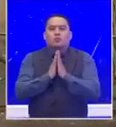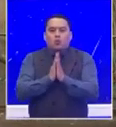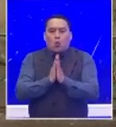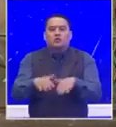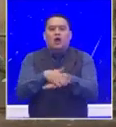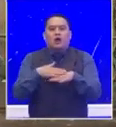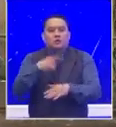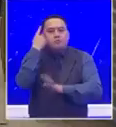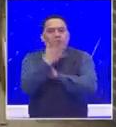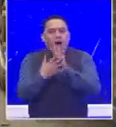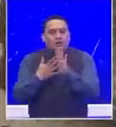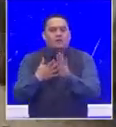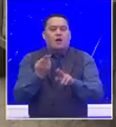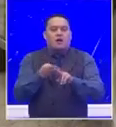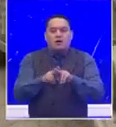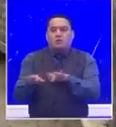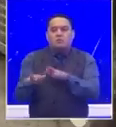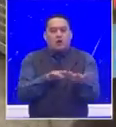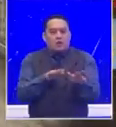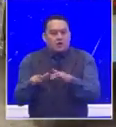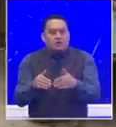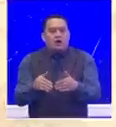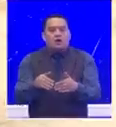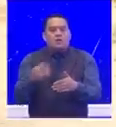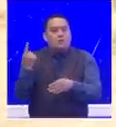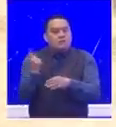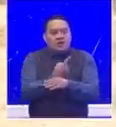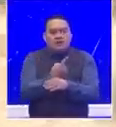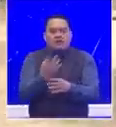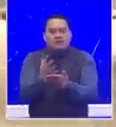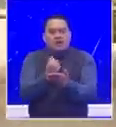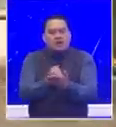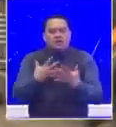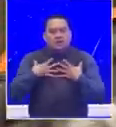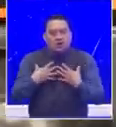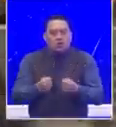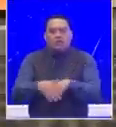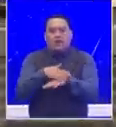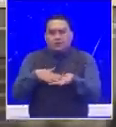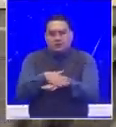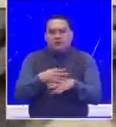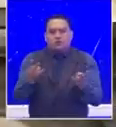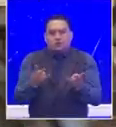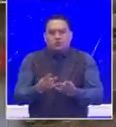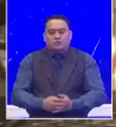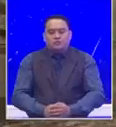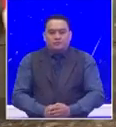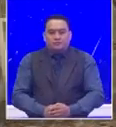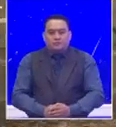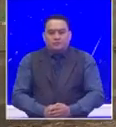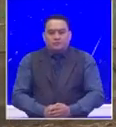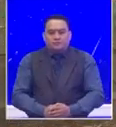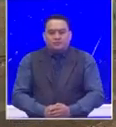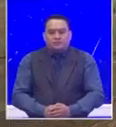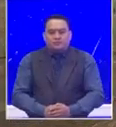горожан отнестись с пониманием к профилактическим мерам. Ведь они направлены в первую очередь на сохранение здоровья населения. Евгения Присяжная, Асет Дюсейбек,